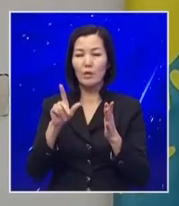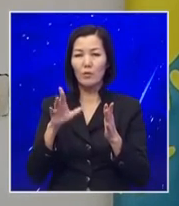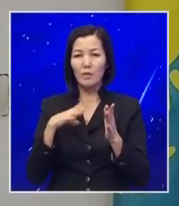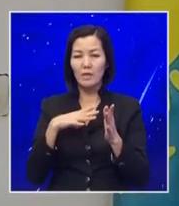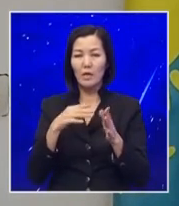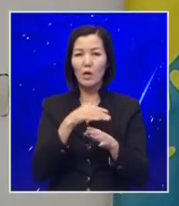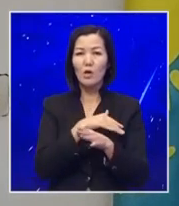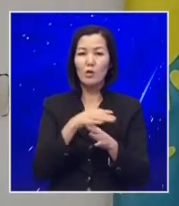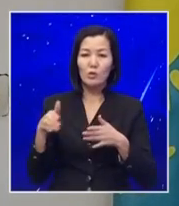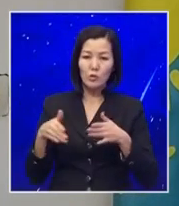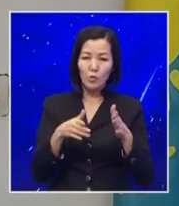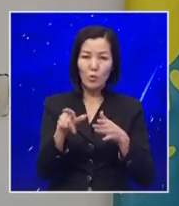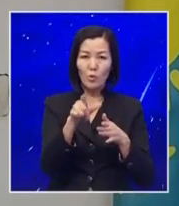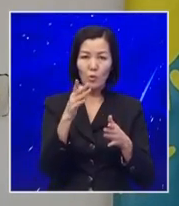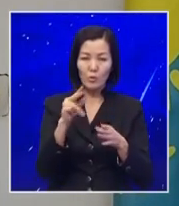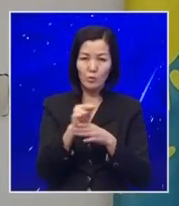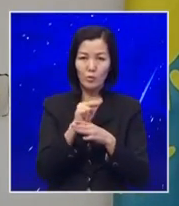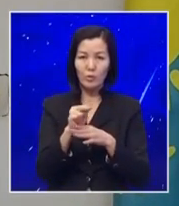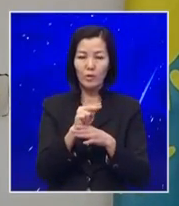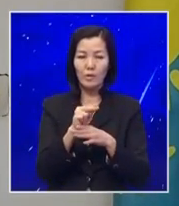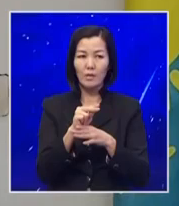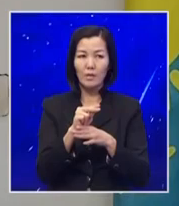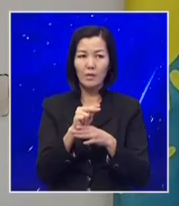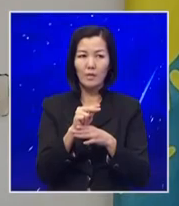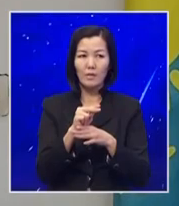біздің жолдарымыз бар. Бұның сыртында жағы фок соғылып жатыр.